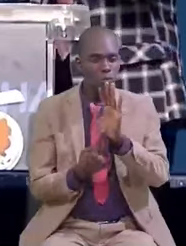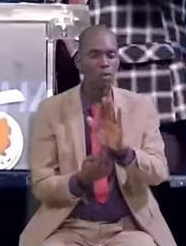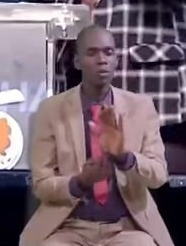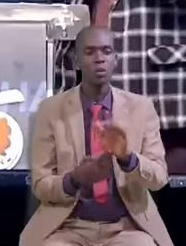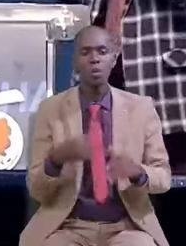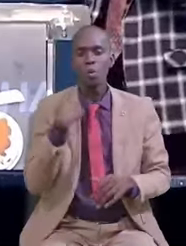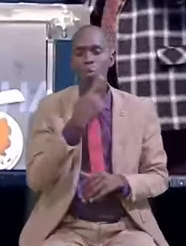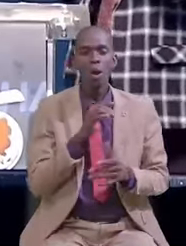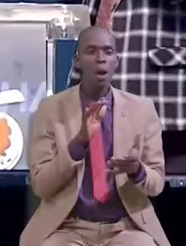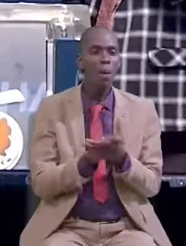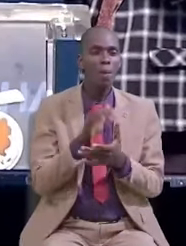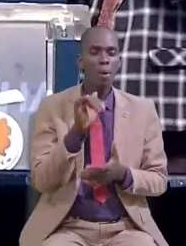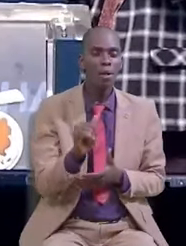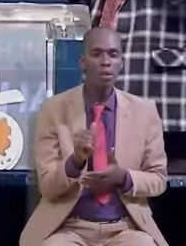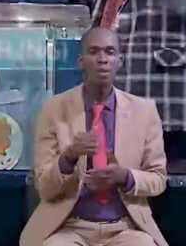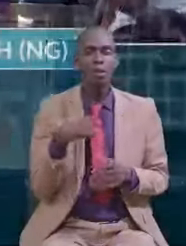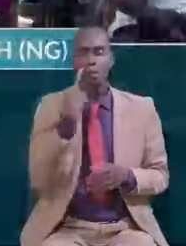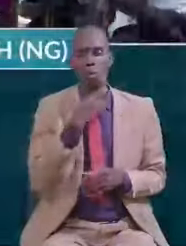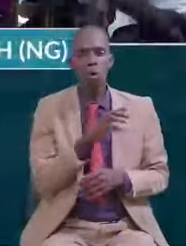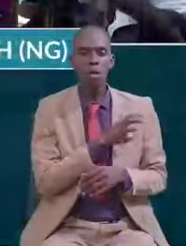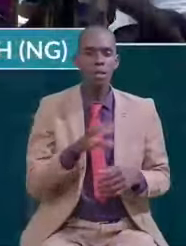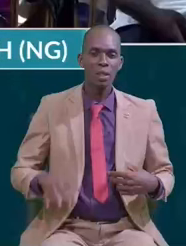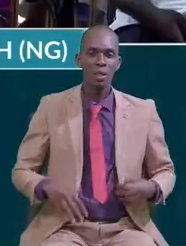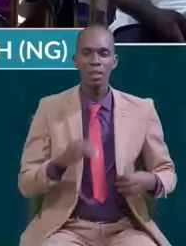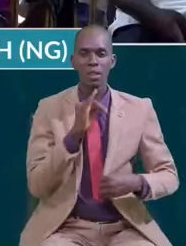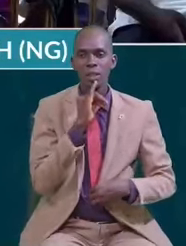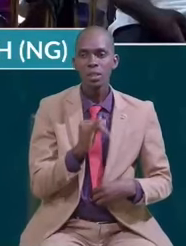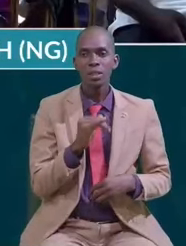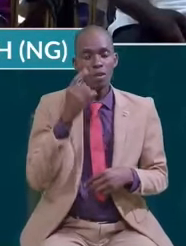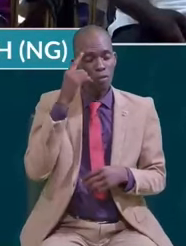qui croit à la personne de Christ, pour ces gens-là,